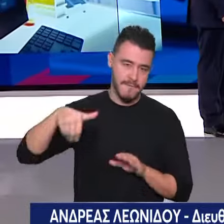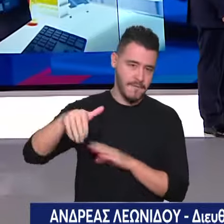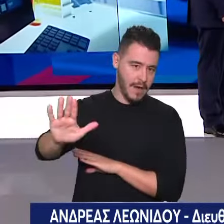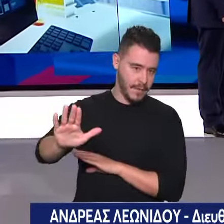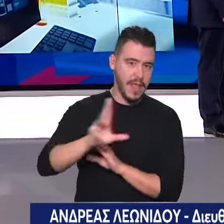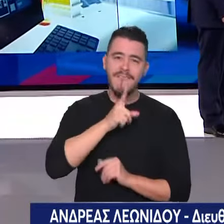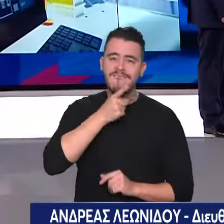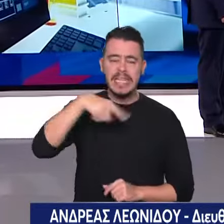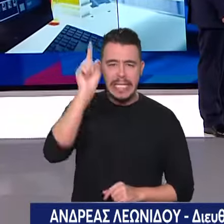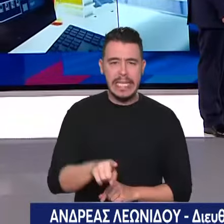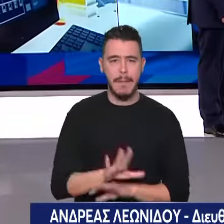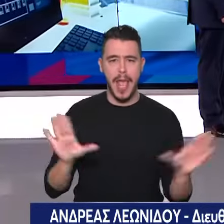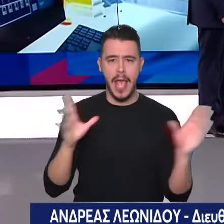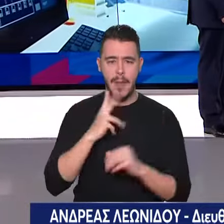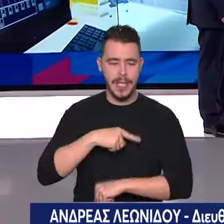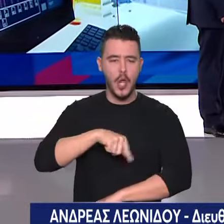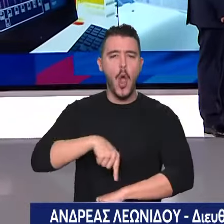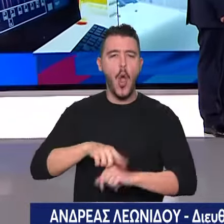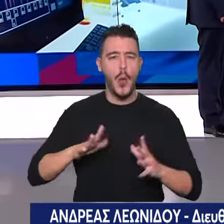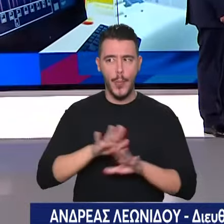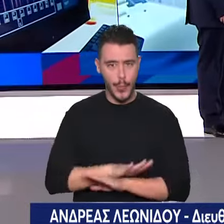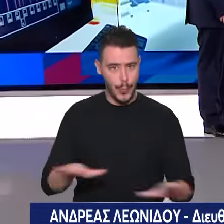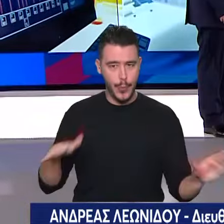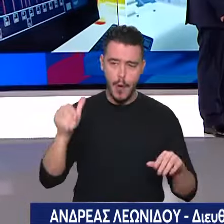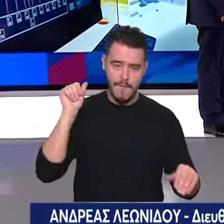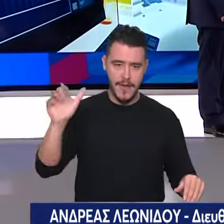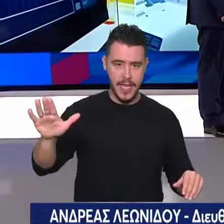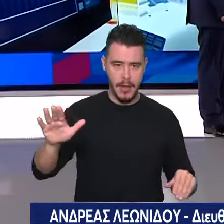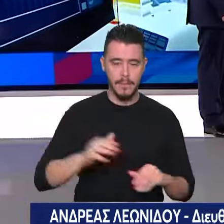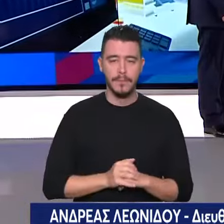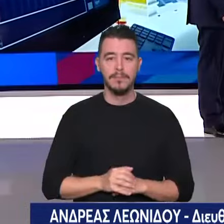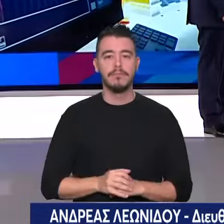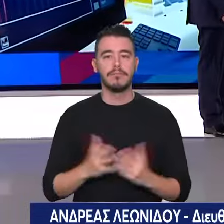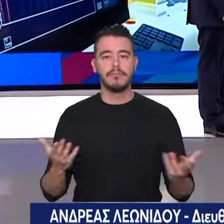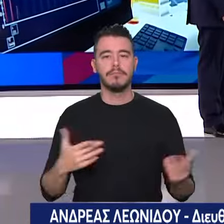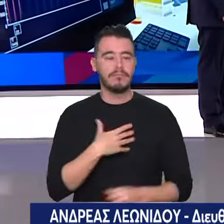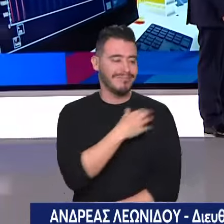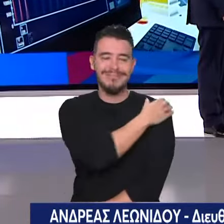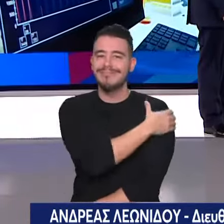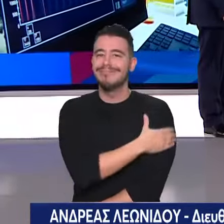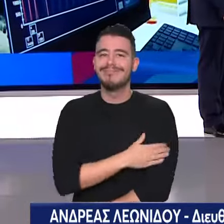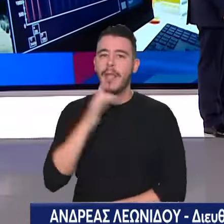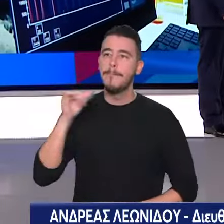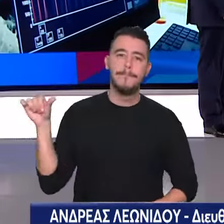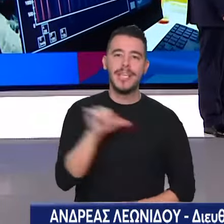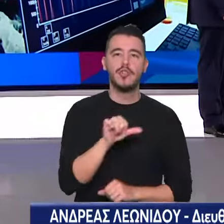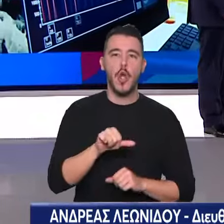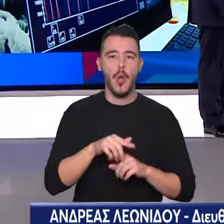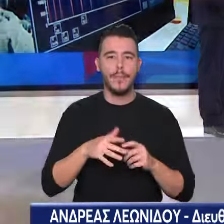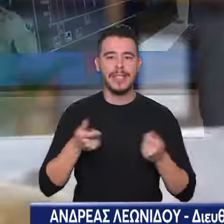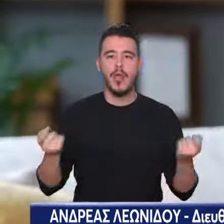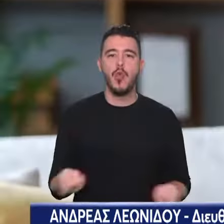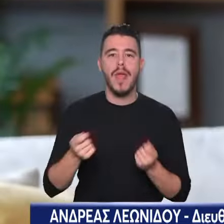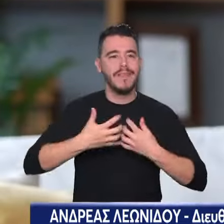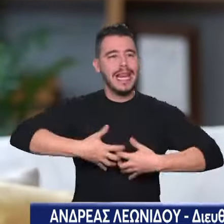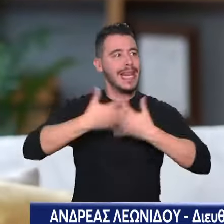Φεύγει ακριβώς την ίδια ημέρα, ναι, μετά από λίγες ώρες. Και πότε πια είναι λειτουργικό το χέρι? Κοιτάξτε να δείτε, είναι εντυπωσιακό ότι όλοι οι ασθενείς την